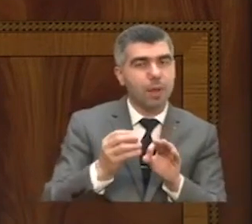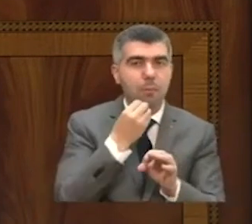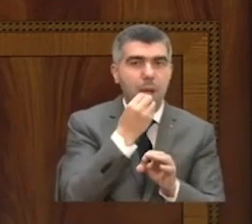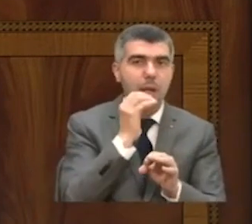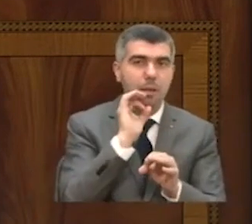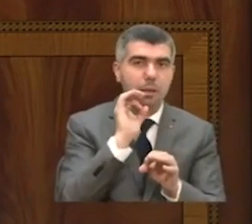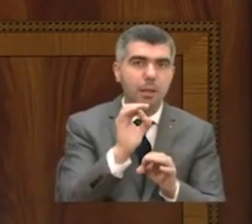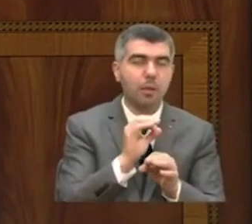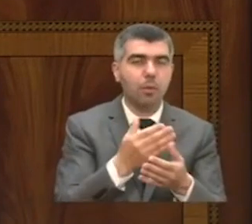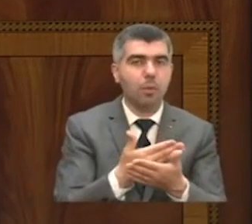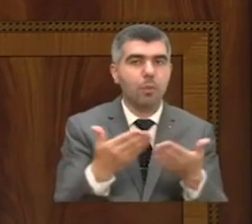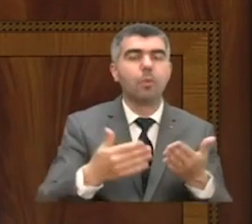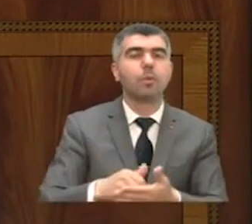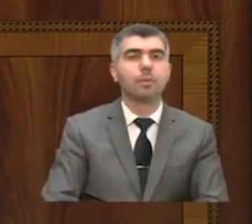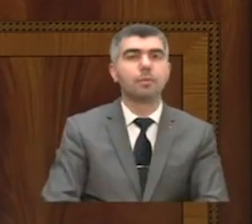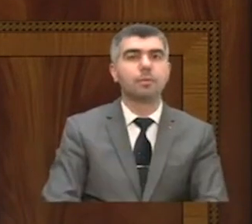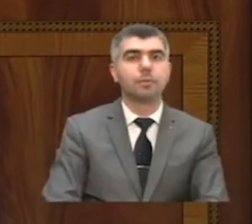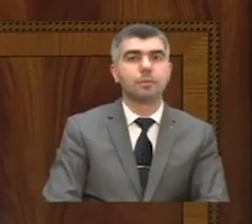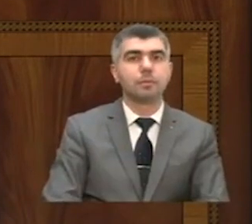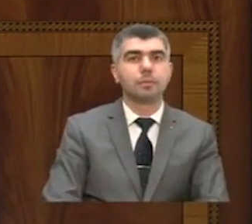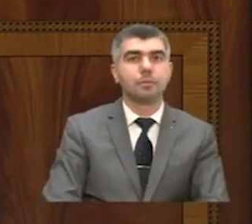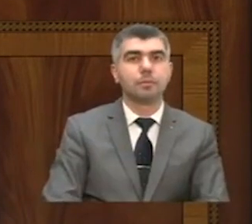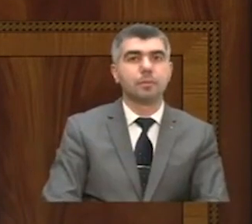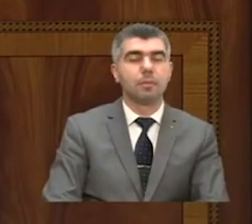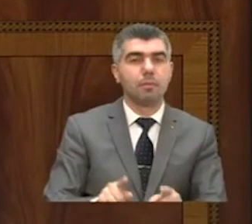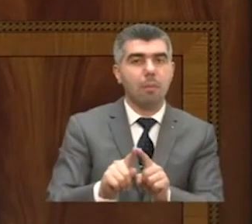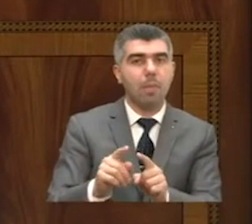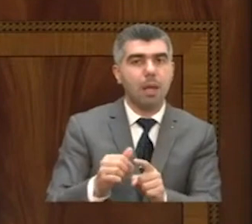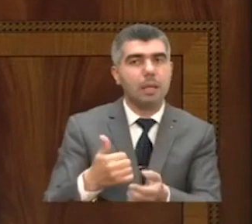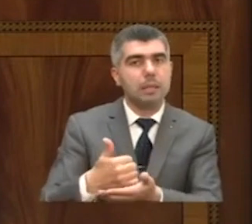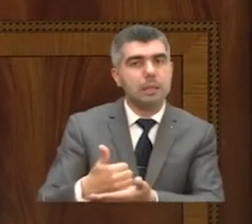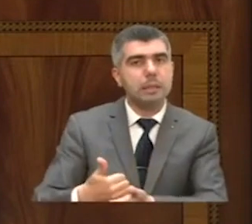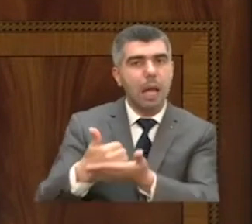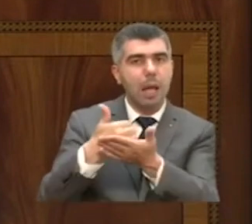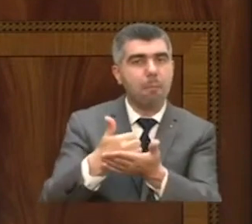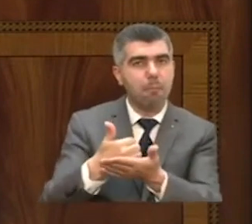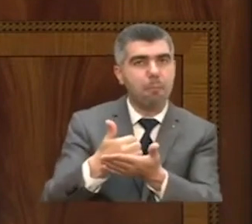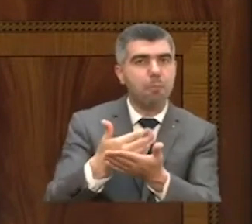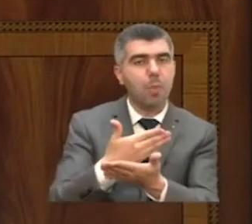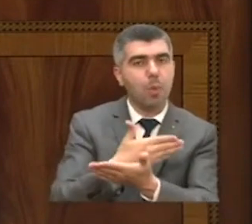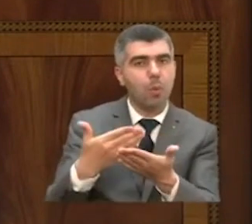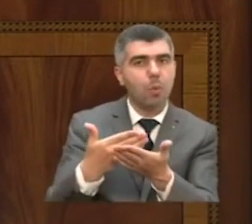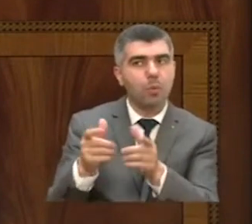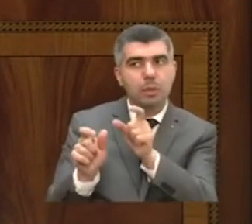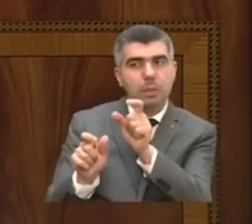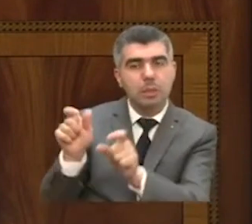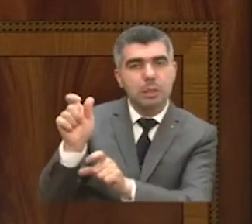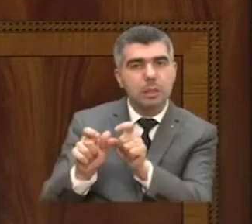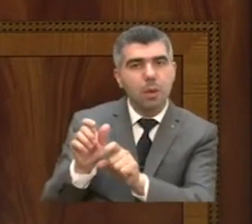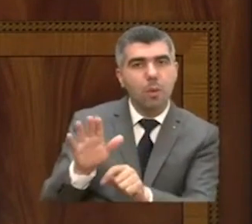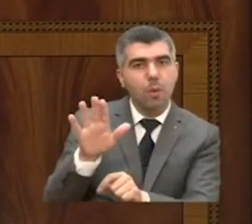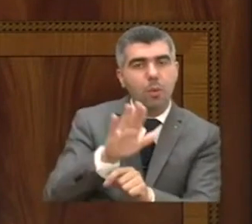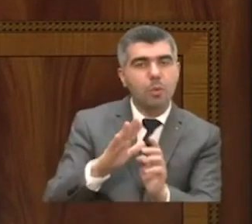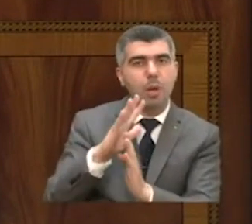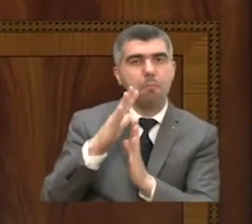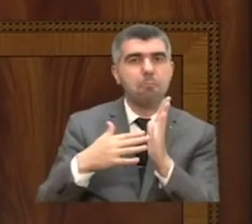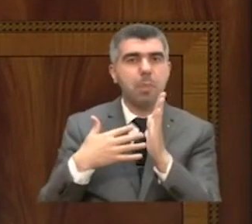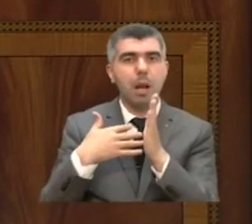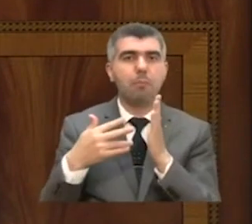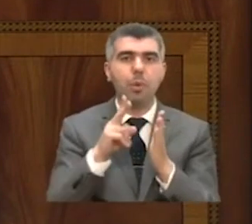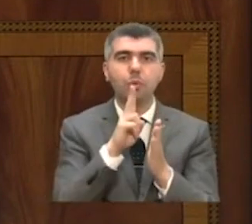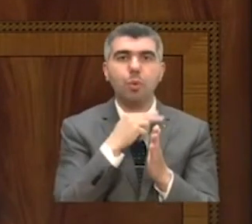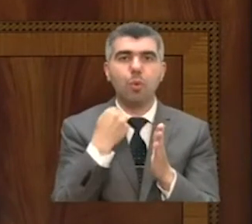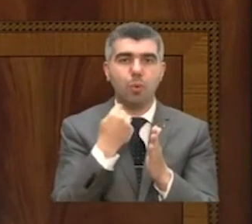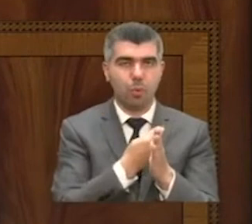التوفر ديال الكلاء في المراعي. وهذا الشيء بالفضل ديال الدعم الكبير اللي تقدم للمربين من خلال البرنامج الحكومي